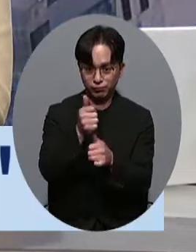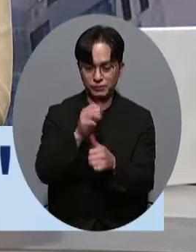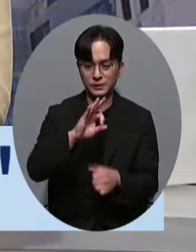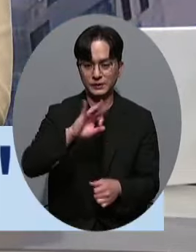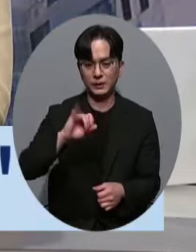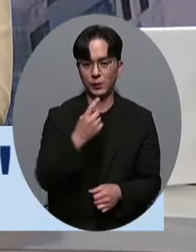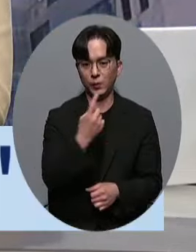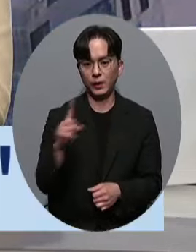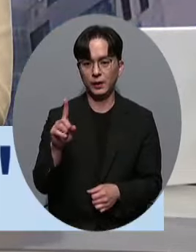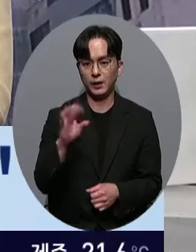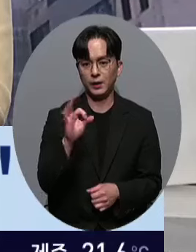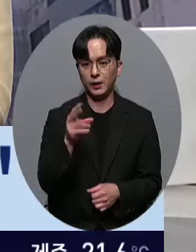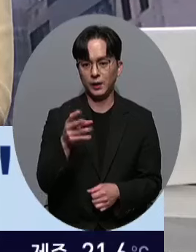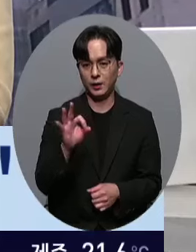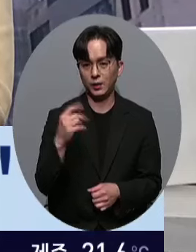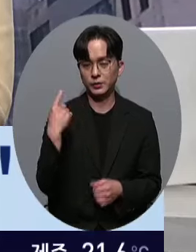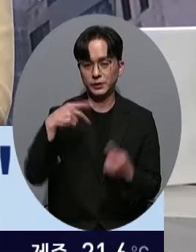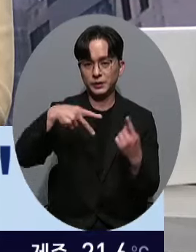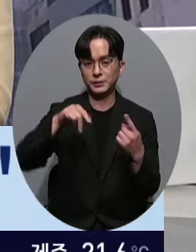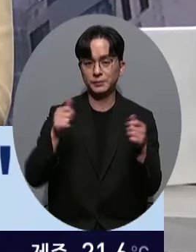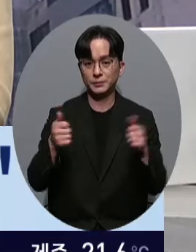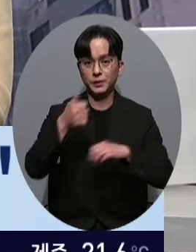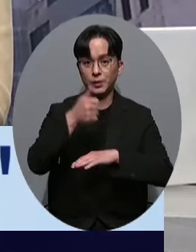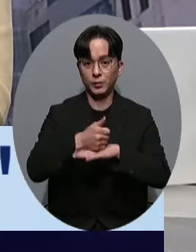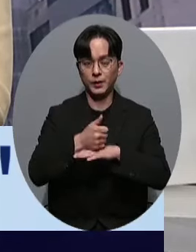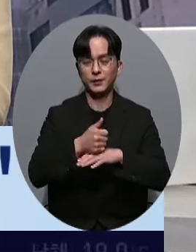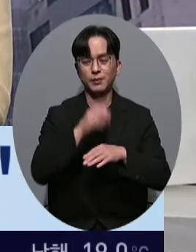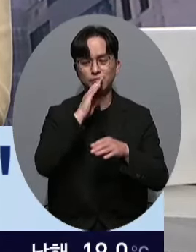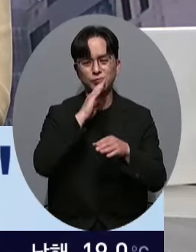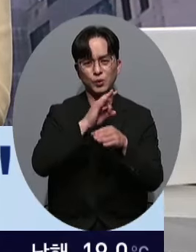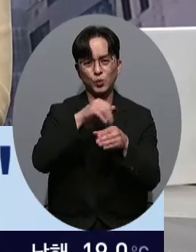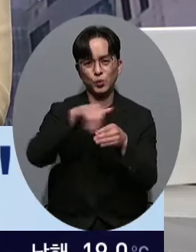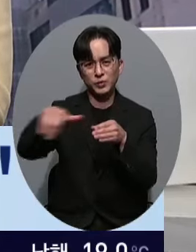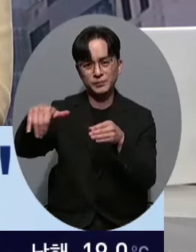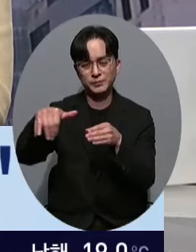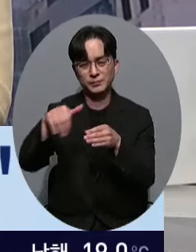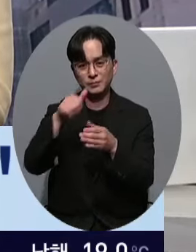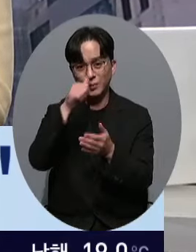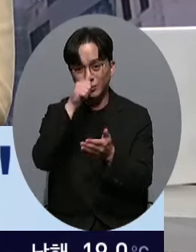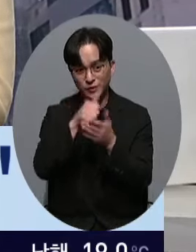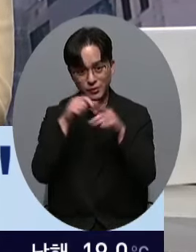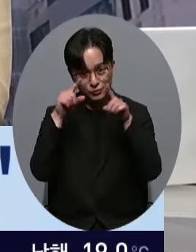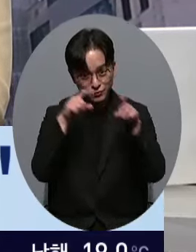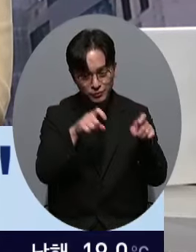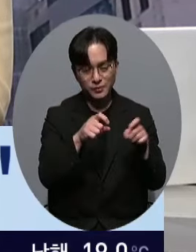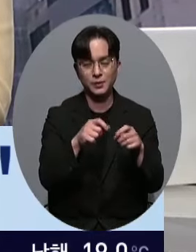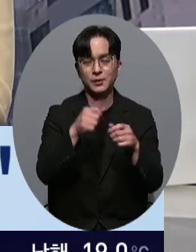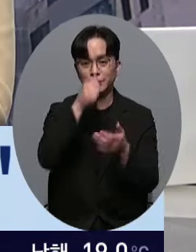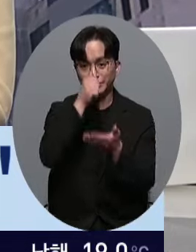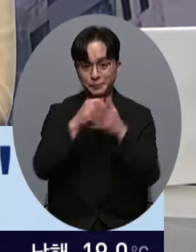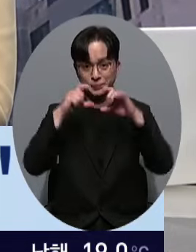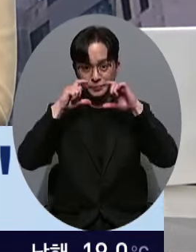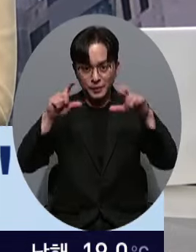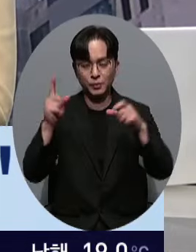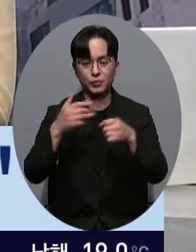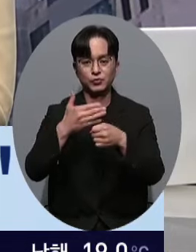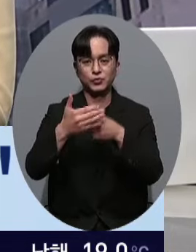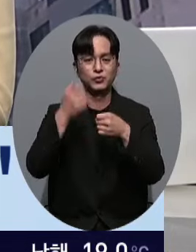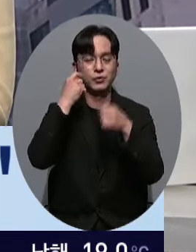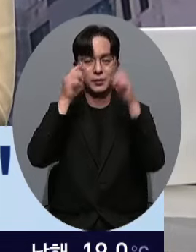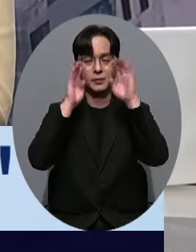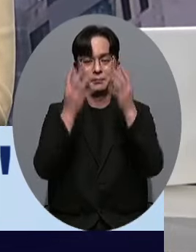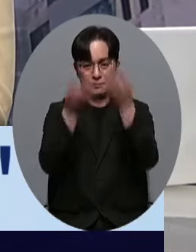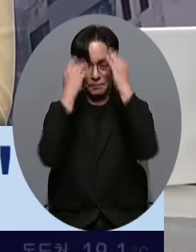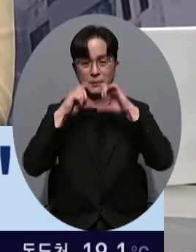대북송금 뇌물수수 혐의로 징역 9년 6월에 실형을 선고받자 정치권에 파장이 일고 있습니다. 민주당은 검찰의 조작 수사